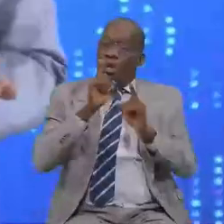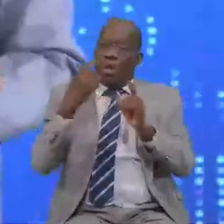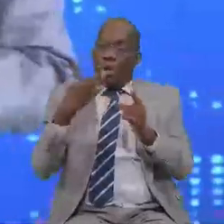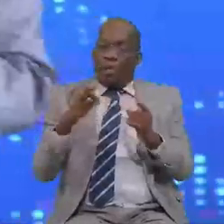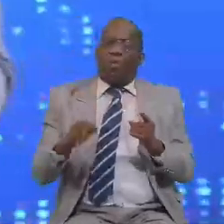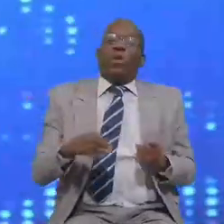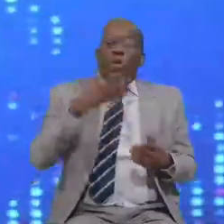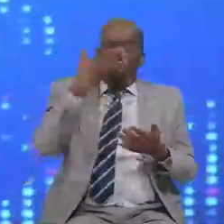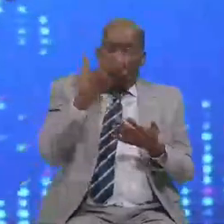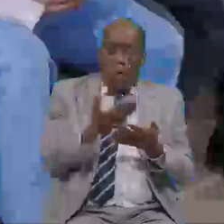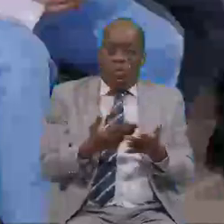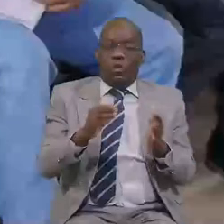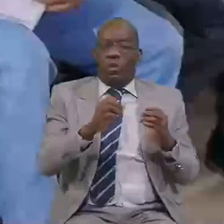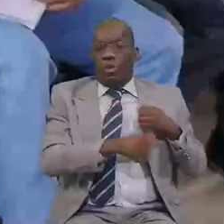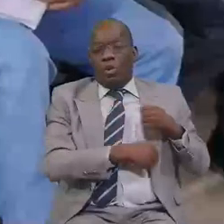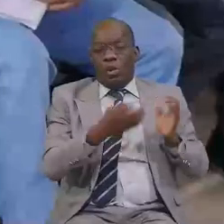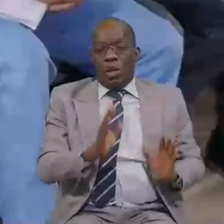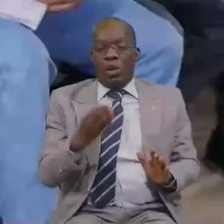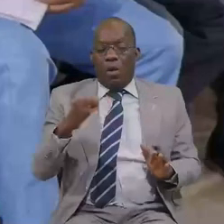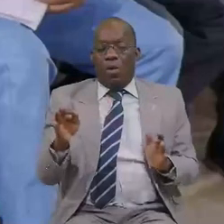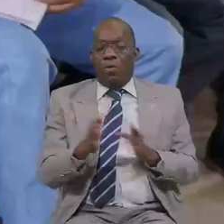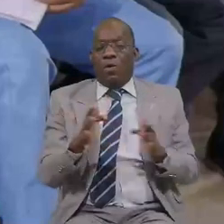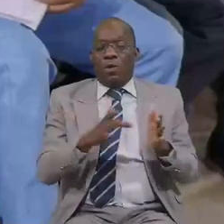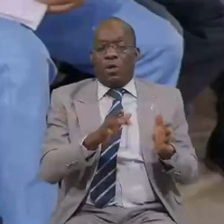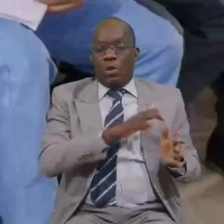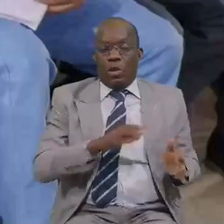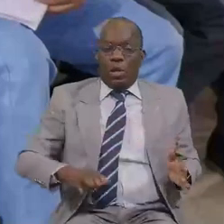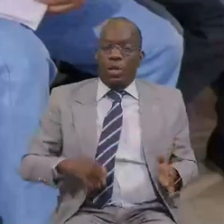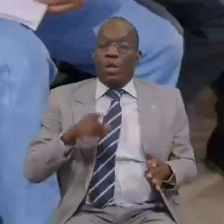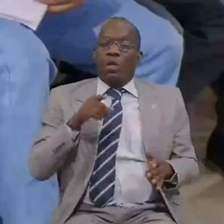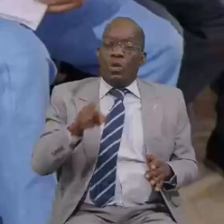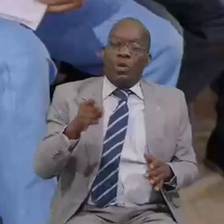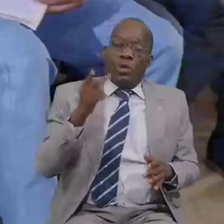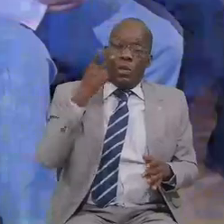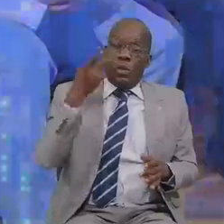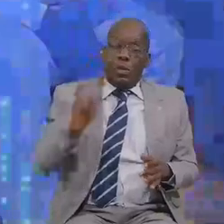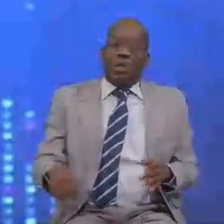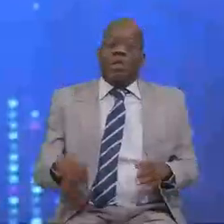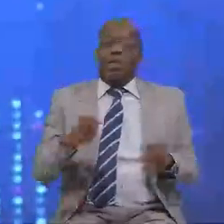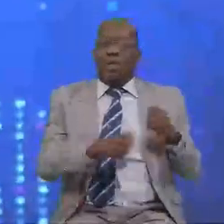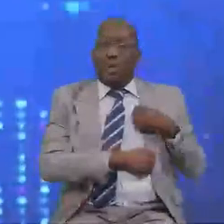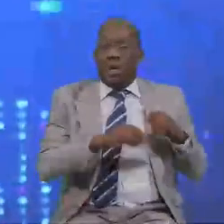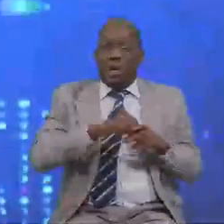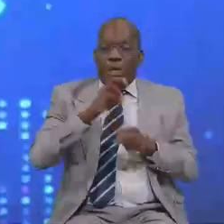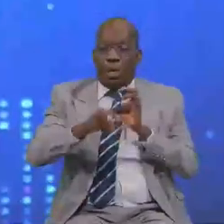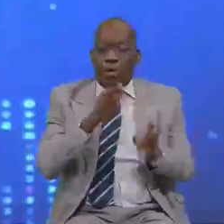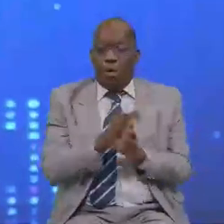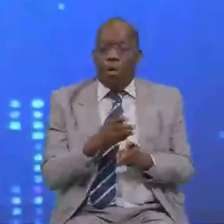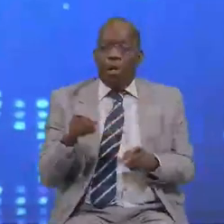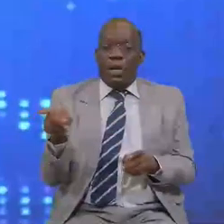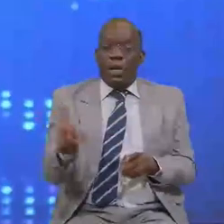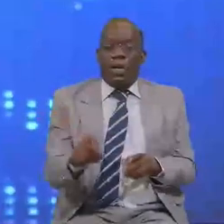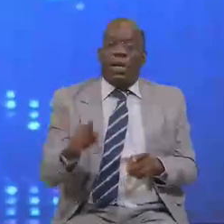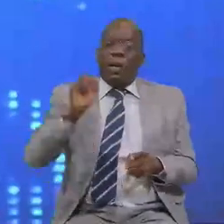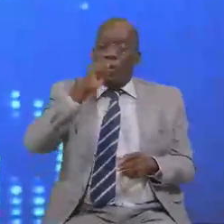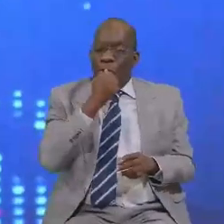et ce qu'il nous faut faire. Les soldats du monde endurent les difficultés, souffrent dans leur formation,